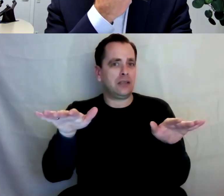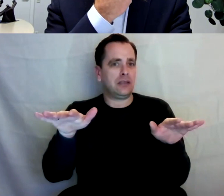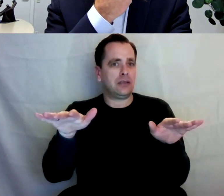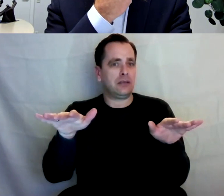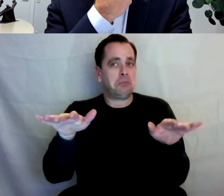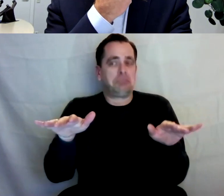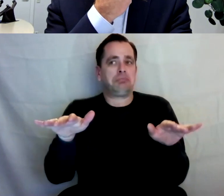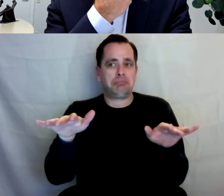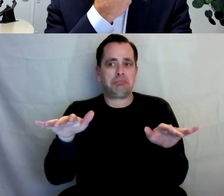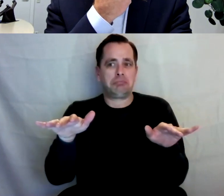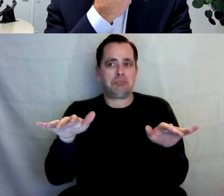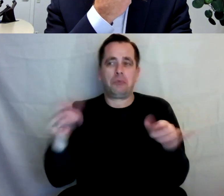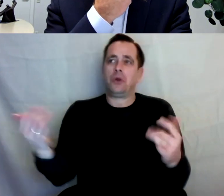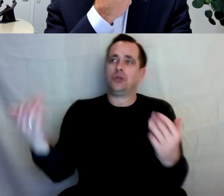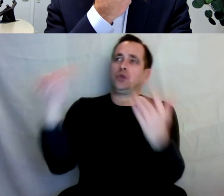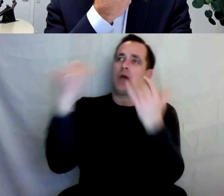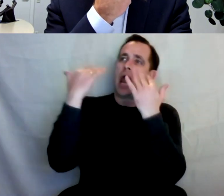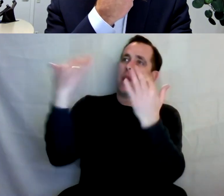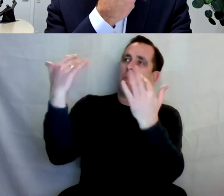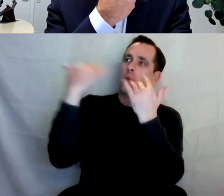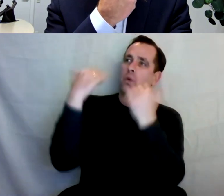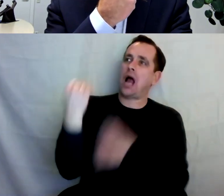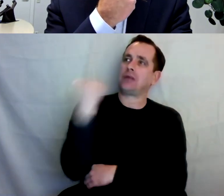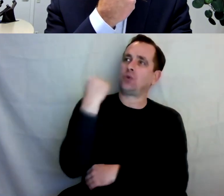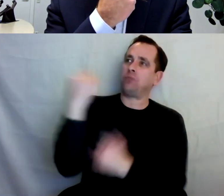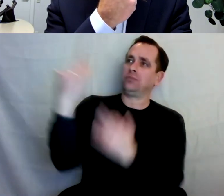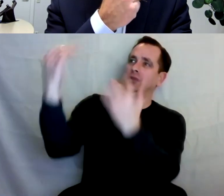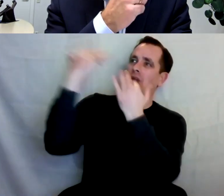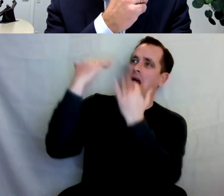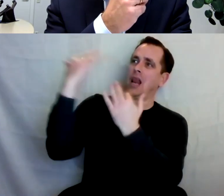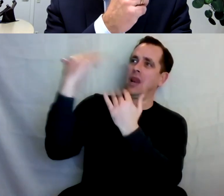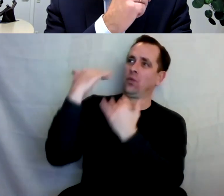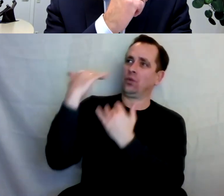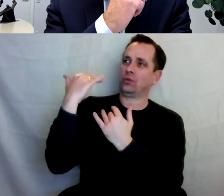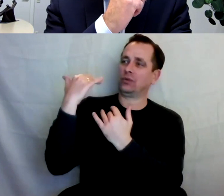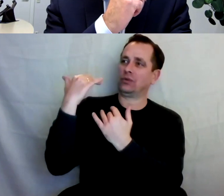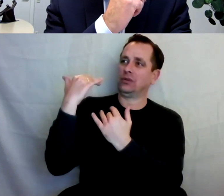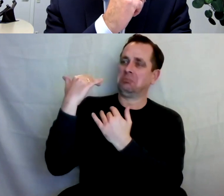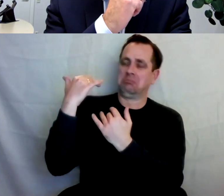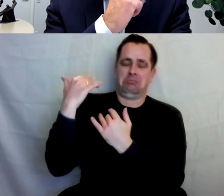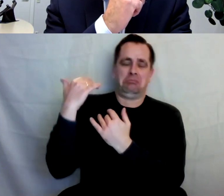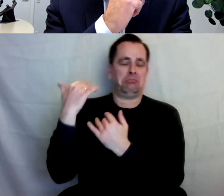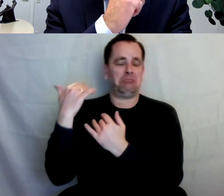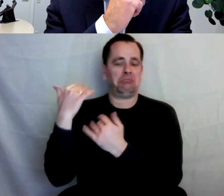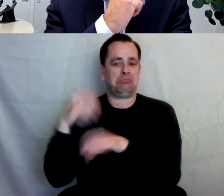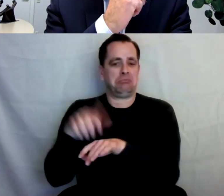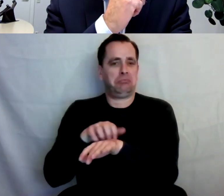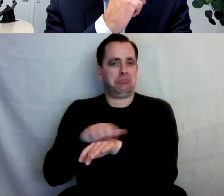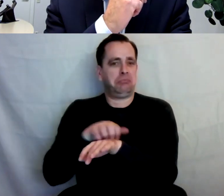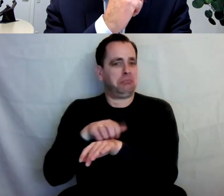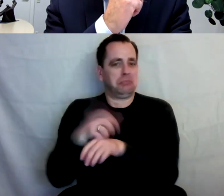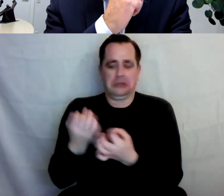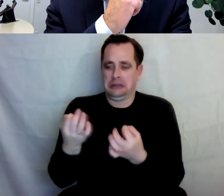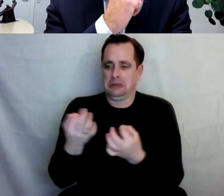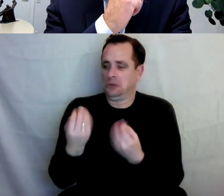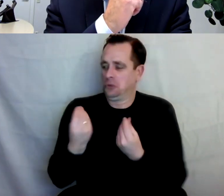nicht. Kriegst du es eben erst mit, wenn es dir dann richtig körperlich saudreckig geht, weil vorher spürst du es gar nicht. Also es